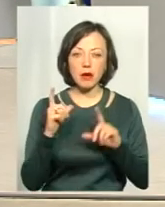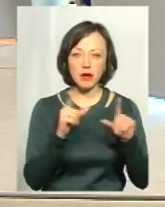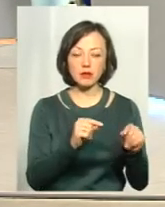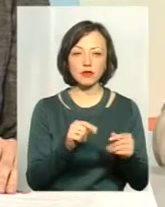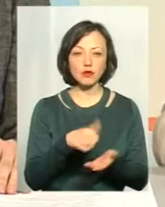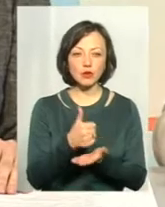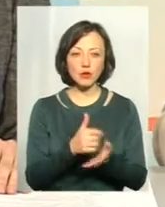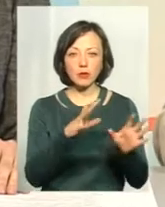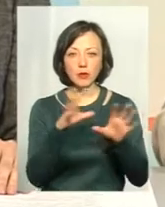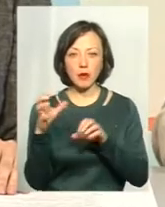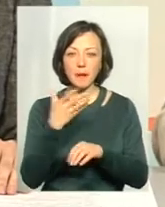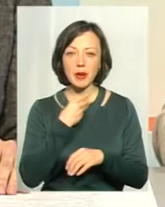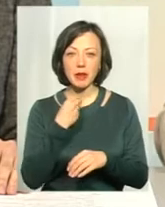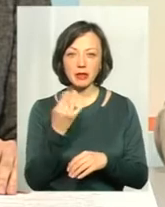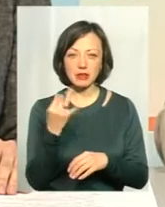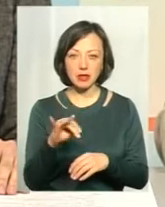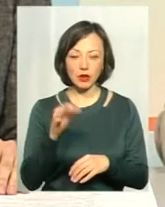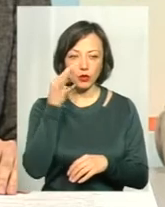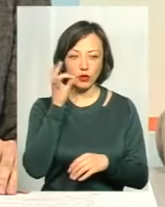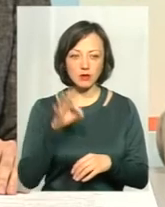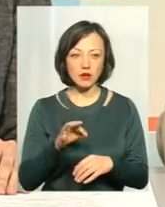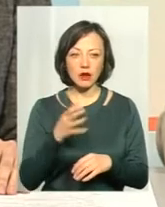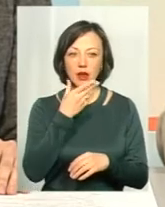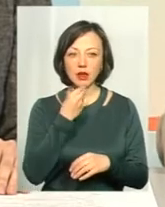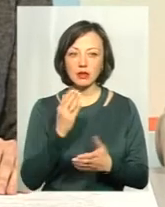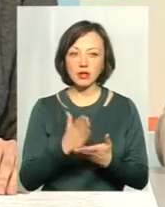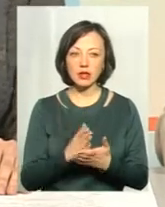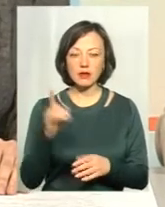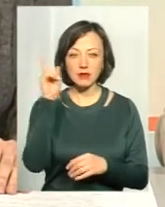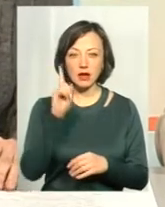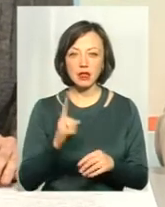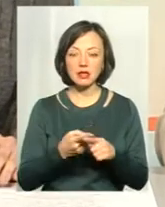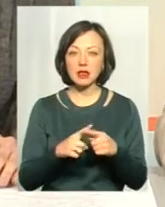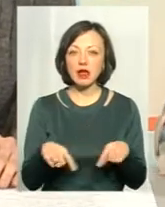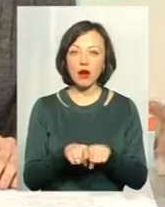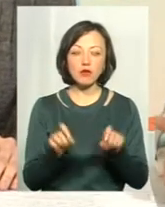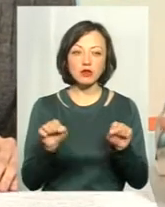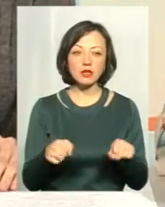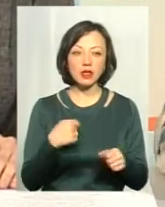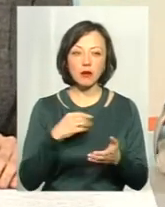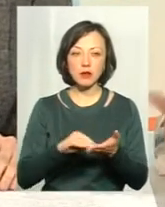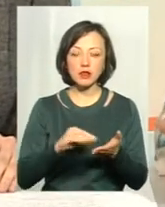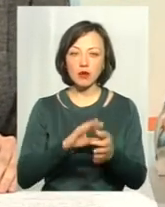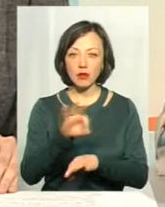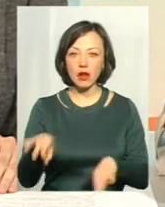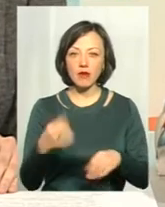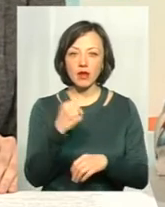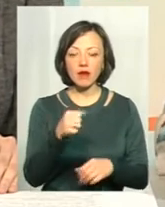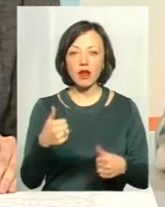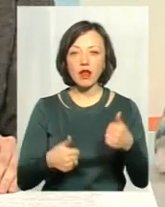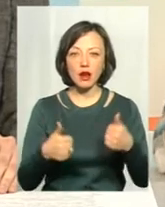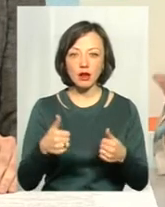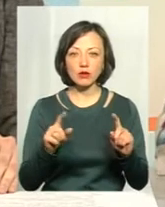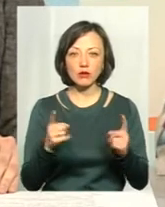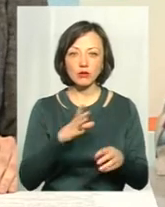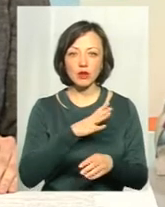основному ми прийняли прибалтійський досвід. Дуже гарний досвід є в Ізраїлі. Ну, це була така можливість, я писала проекти, я вигравала гранти, дуже